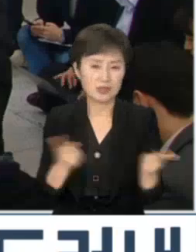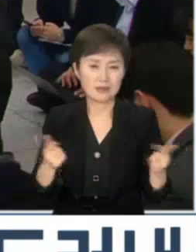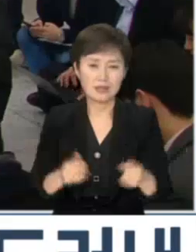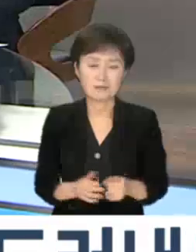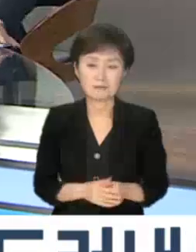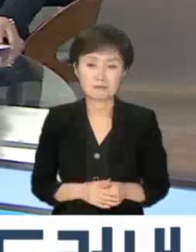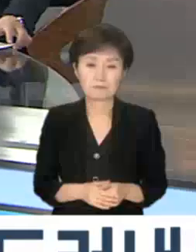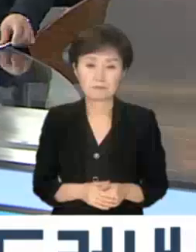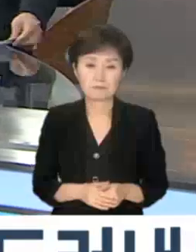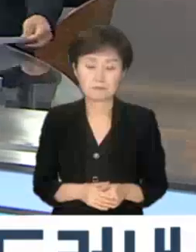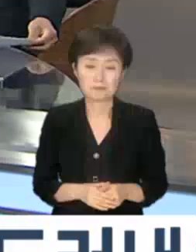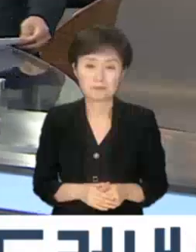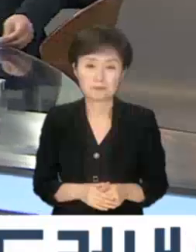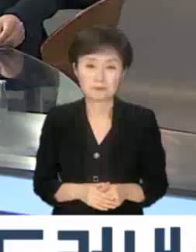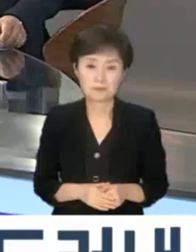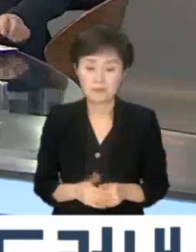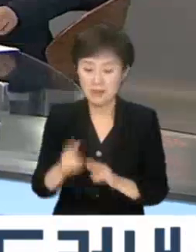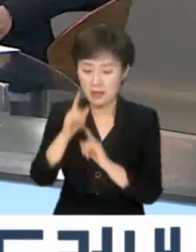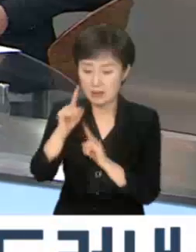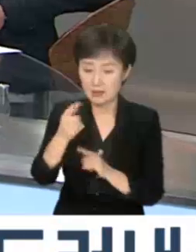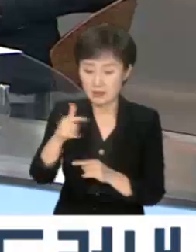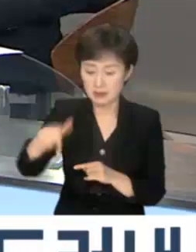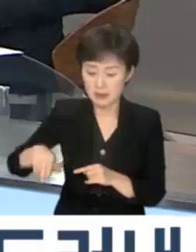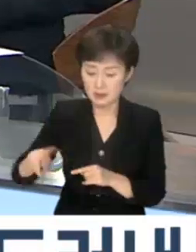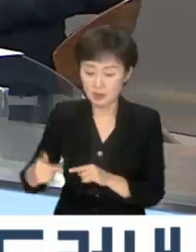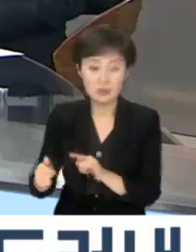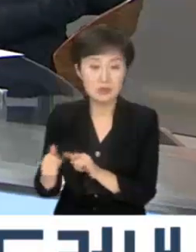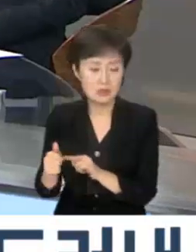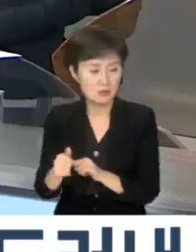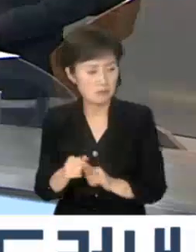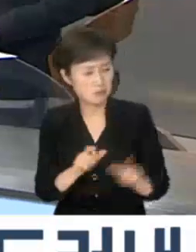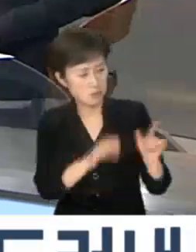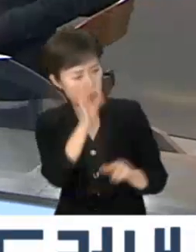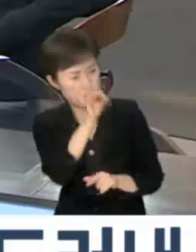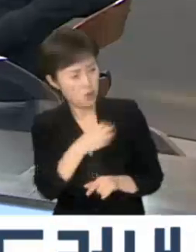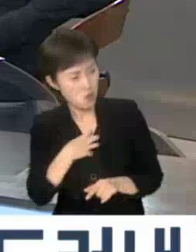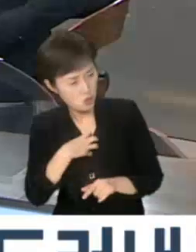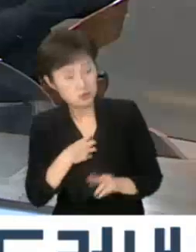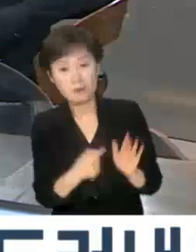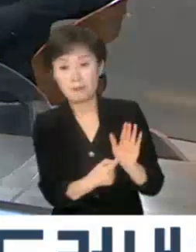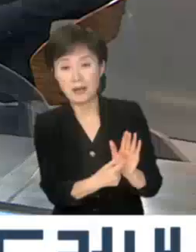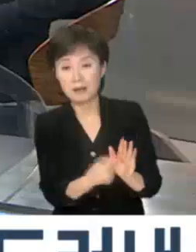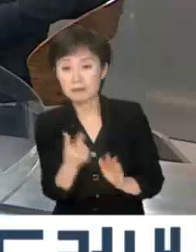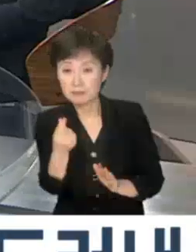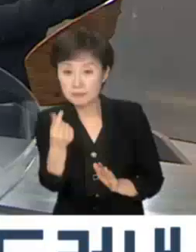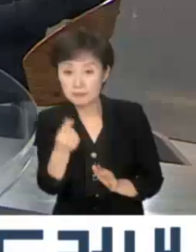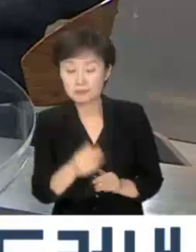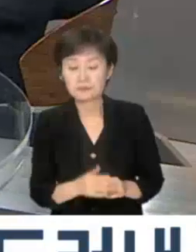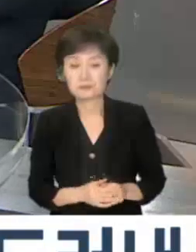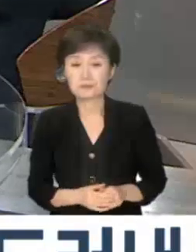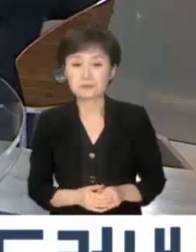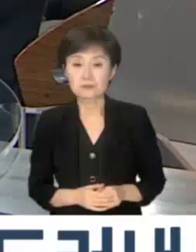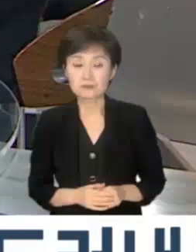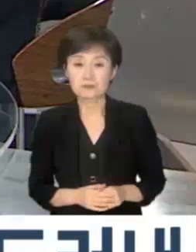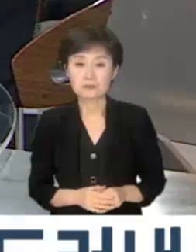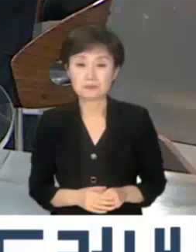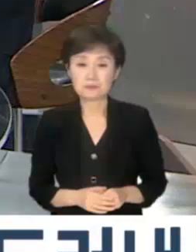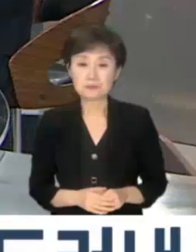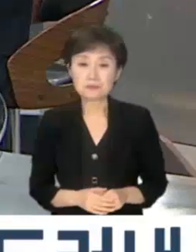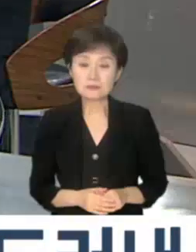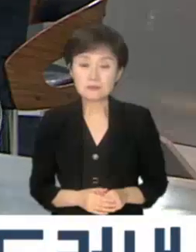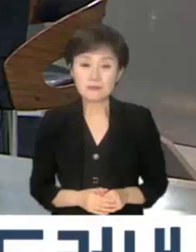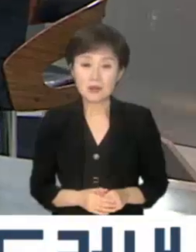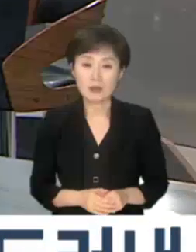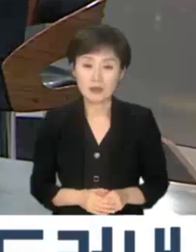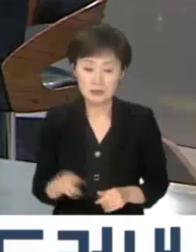강성 지지층이나 이런 부분들을 네. 이낙연 전 대표가 최근에 이제 우려를 표했던 부분들이긴 한데 이제 앞서 대변인께서도 통합의